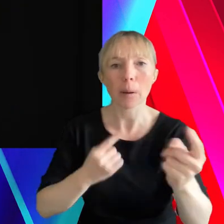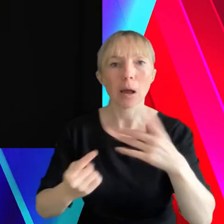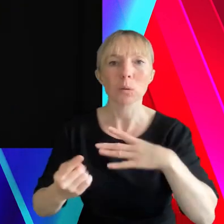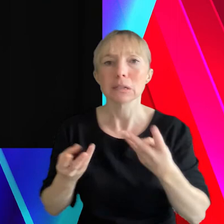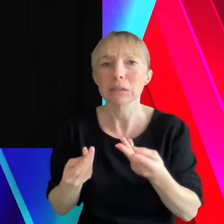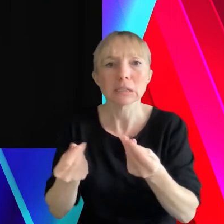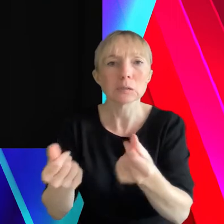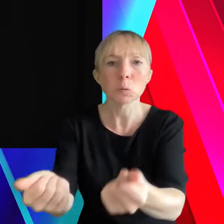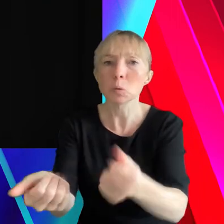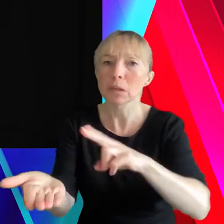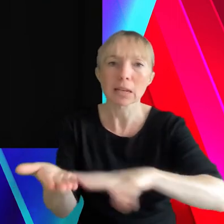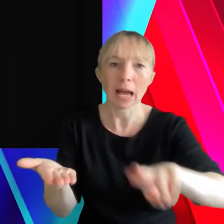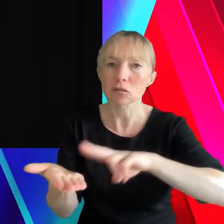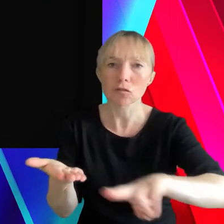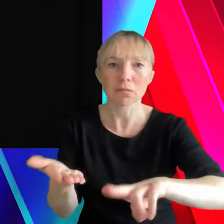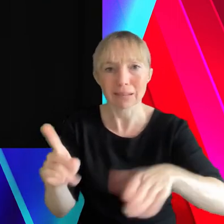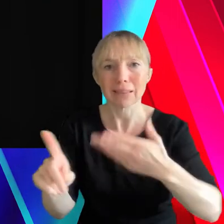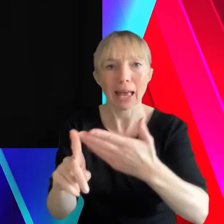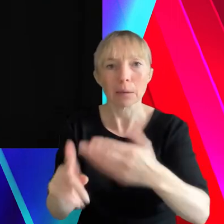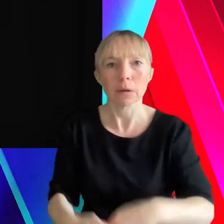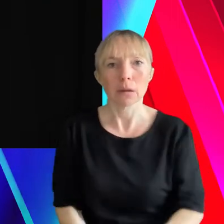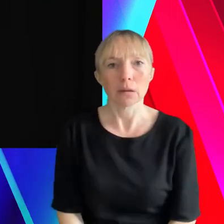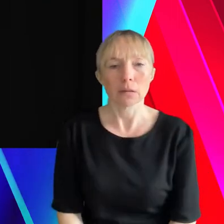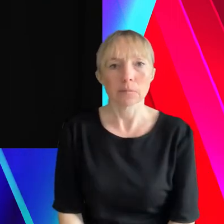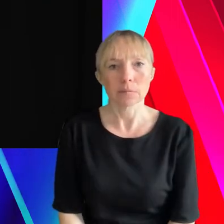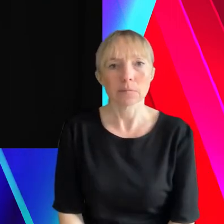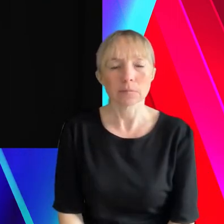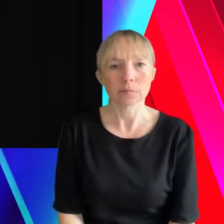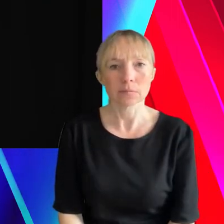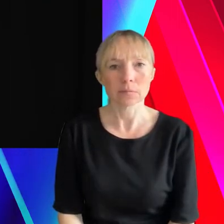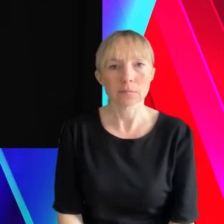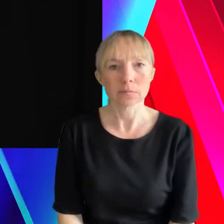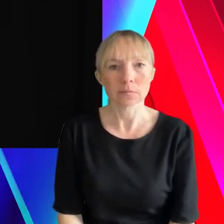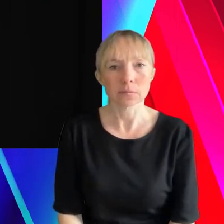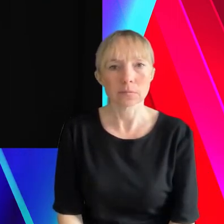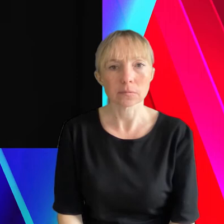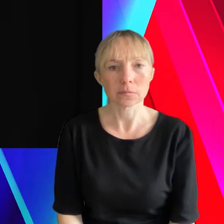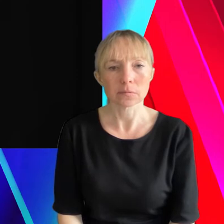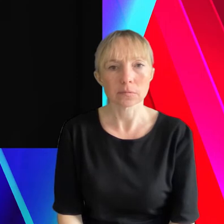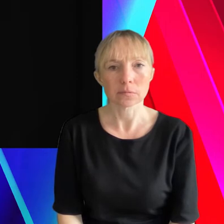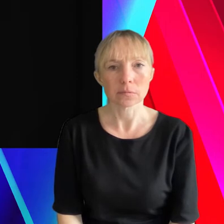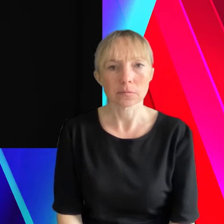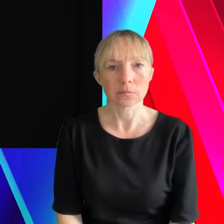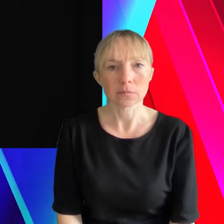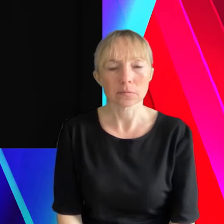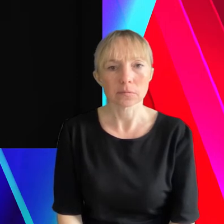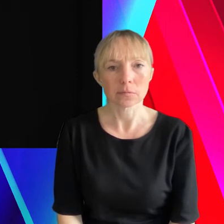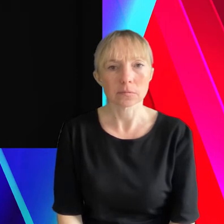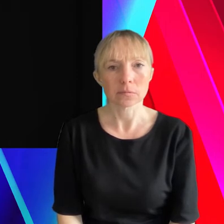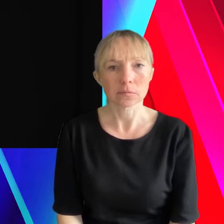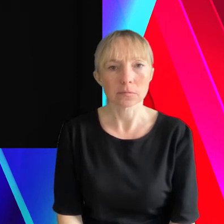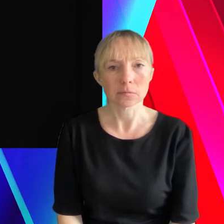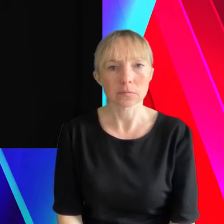به نظر نیاد که الان این صحنه که دیدیم خیلی برام موقعی که کار میکردم برام مهم بود که به نظر نیاد این فیلم